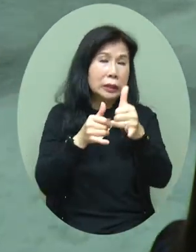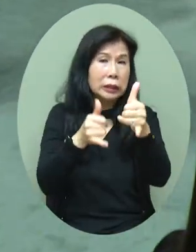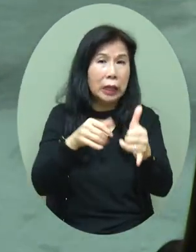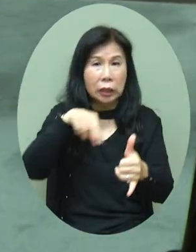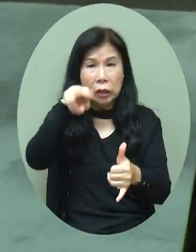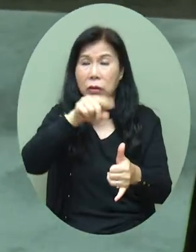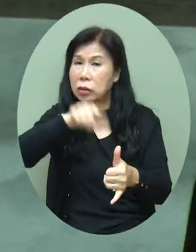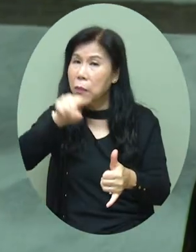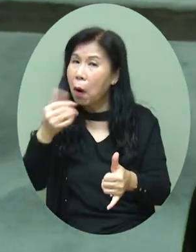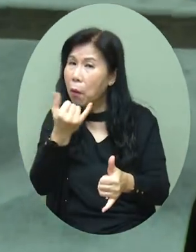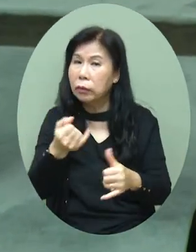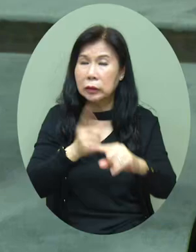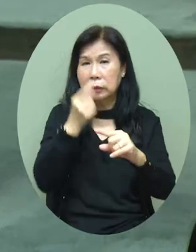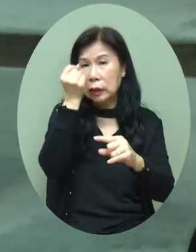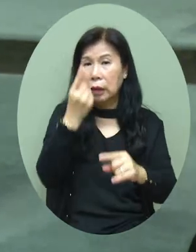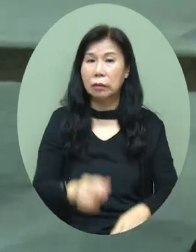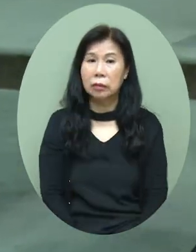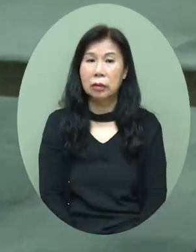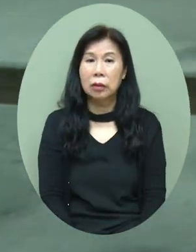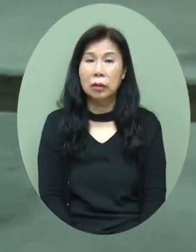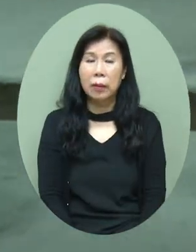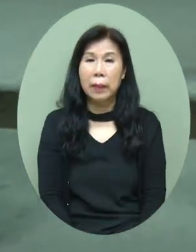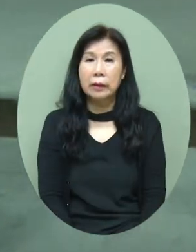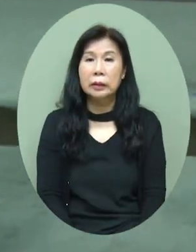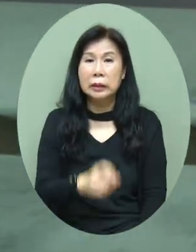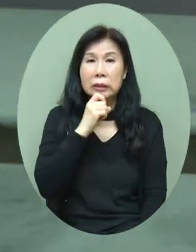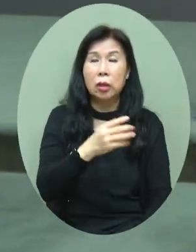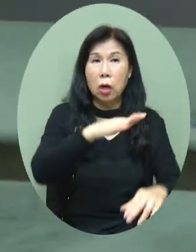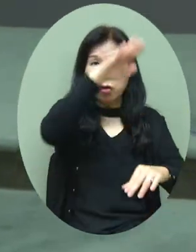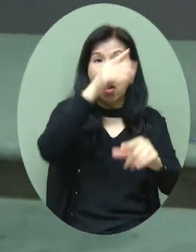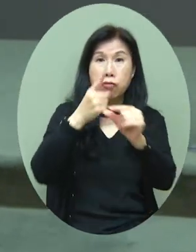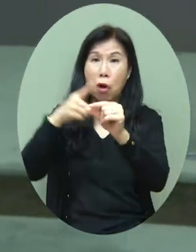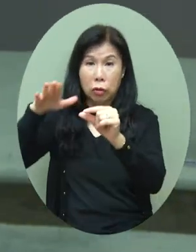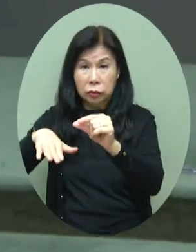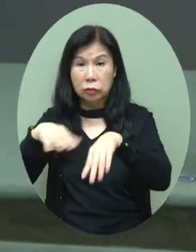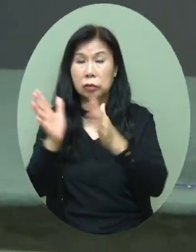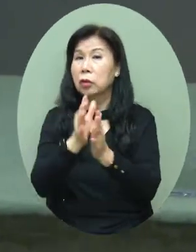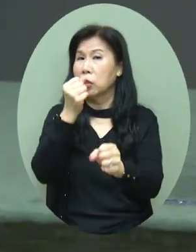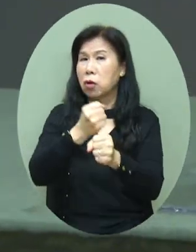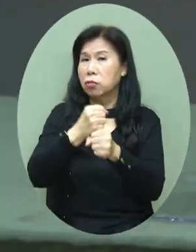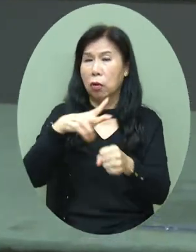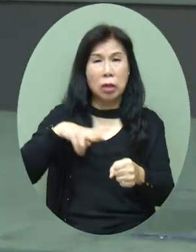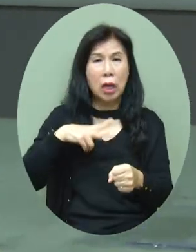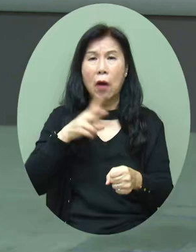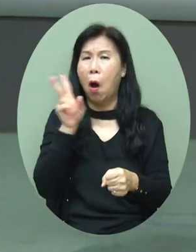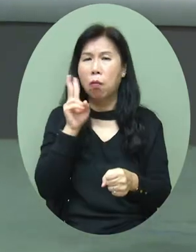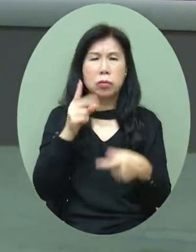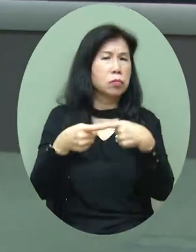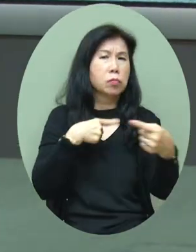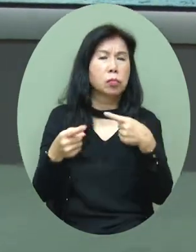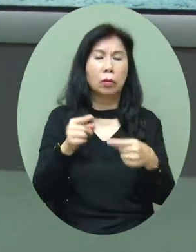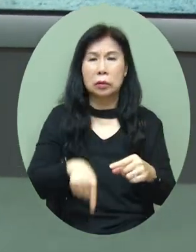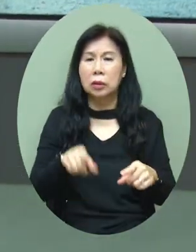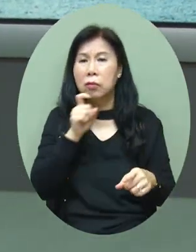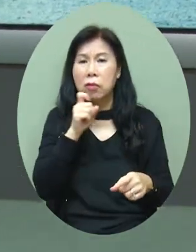指標咧？咁另外都想了解翻啦，因為即係3級嘅公務員啦，其實佢哋嗰個工作性質都唔一樣嘅，